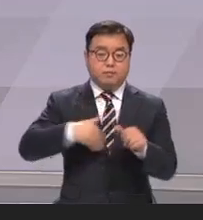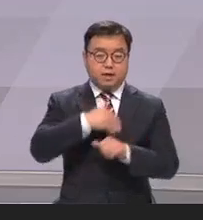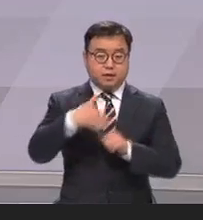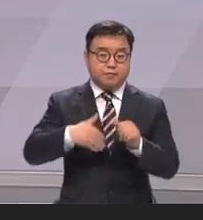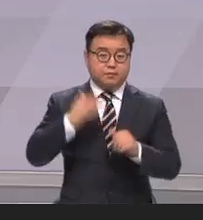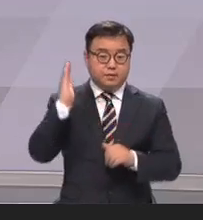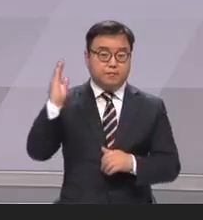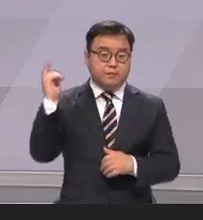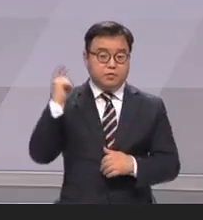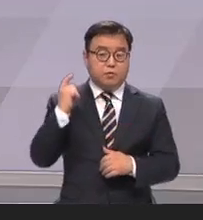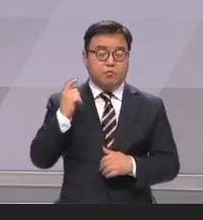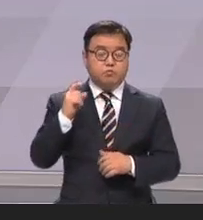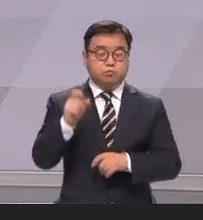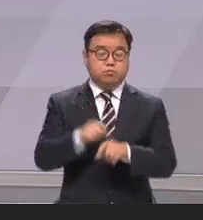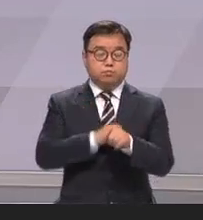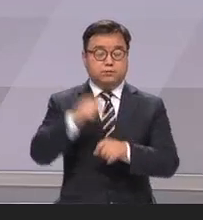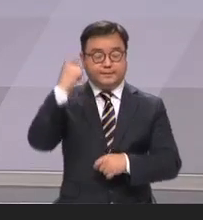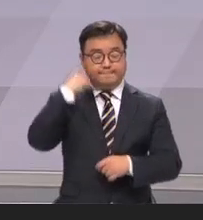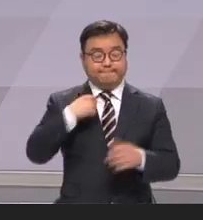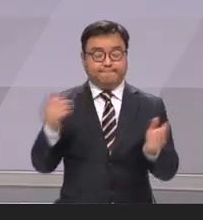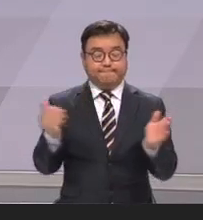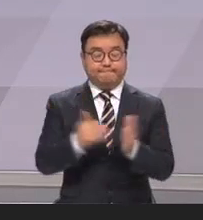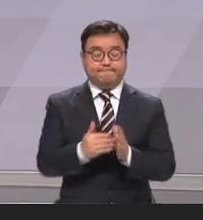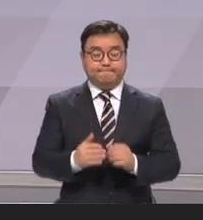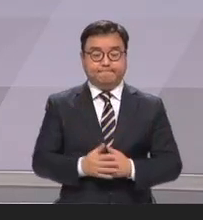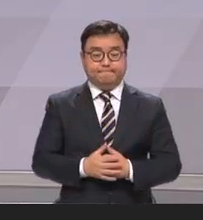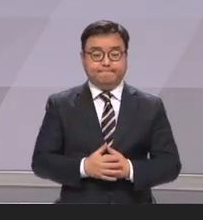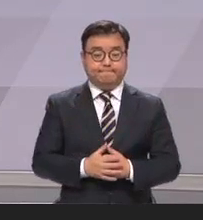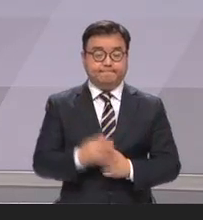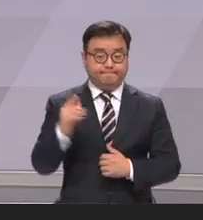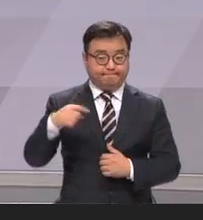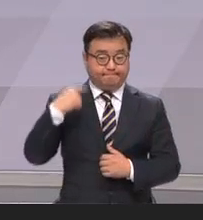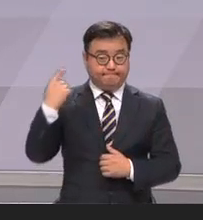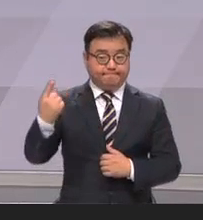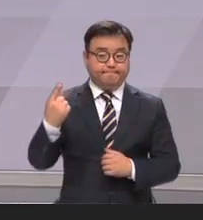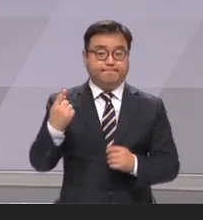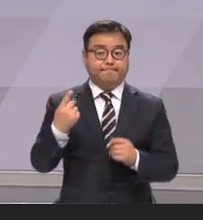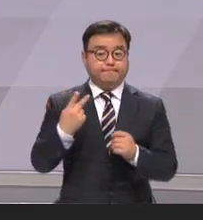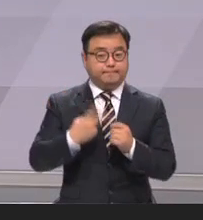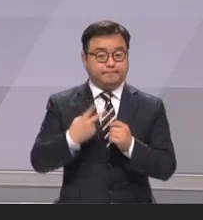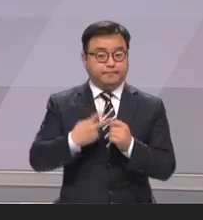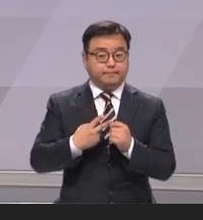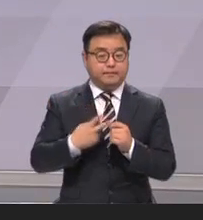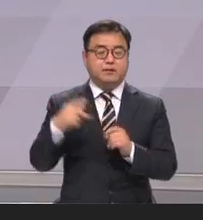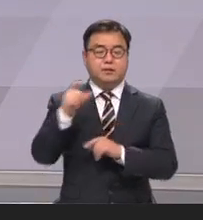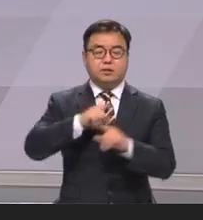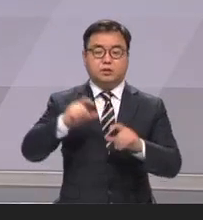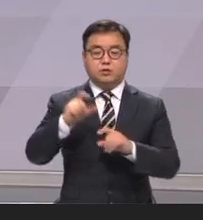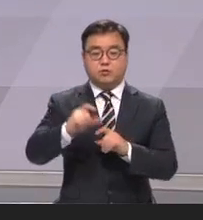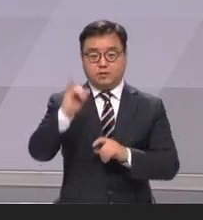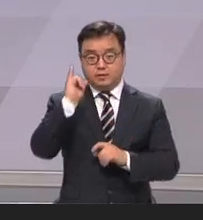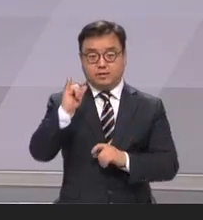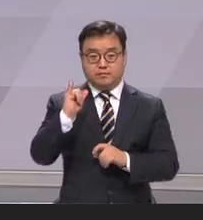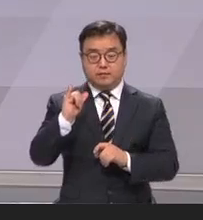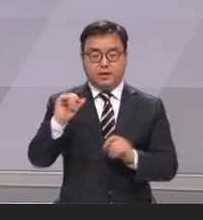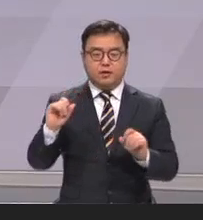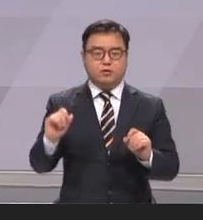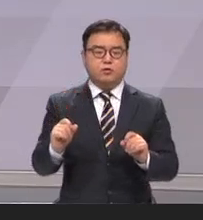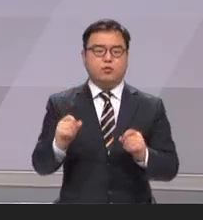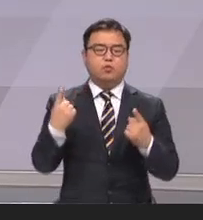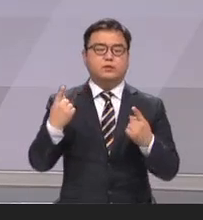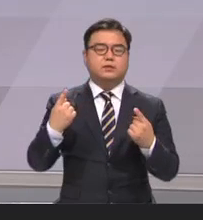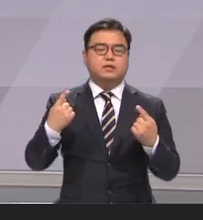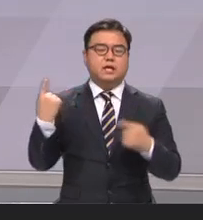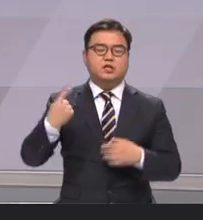점이 굉장히 좀 인상 깊었던 것 같고요. 예. 네. 다음으로 이제 두 편의 영화가 또 뭐 쌍천만이라고 해서 예.